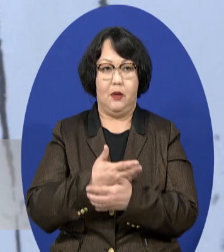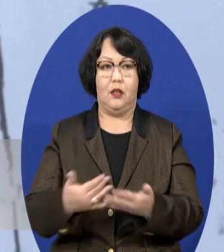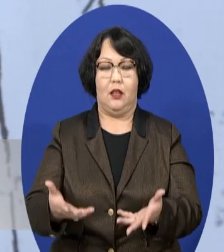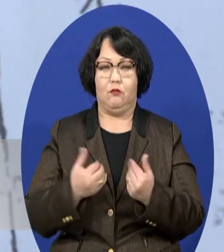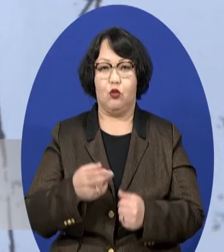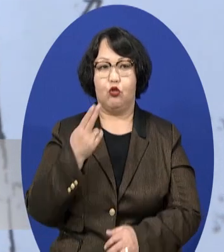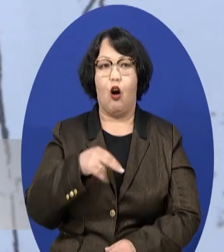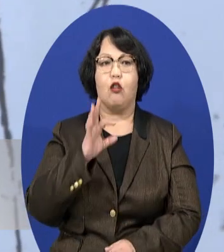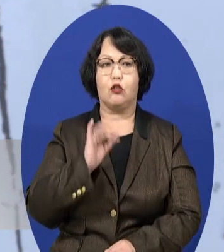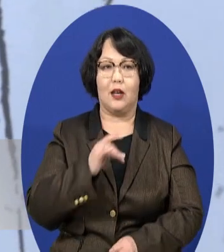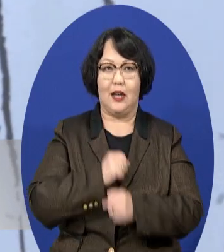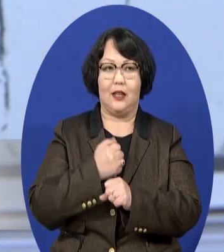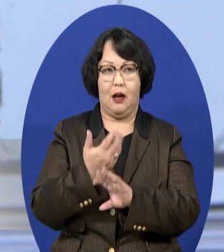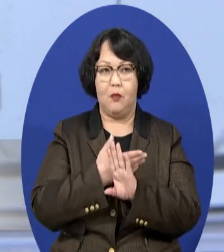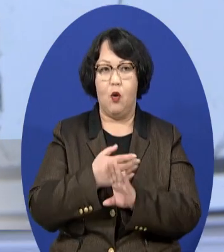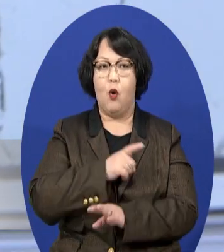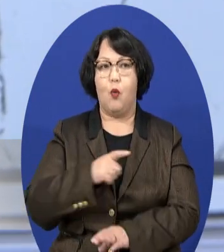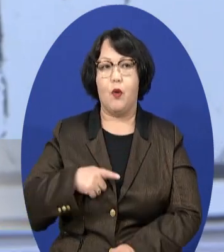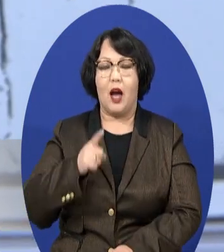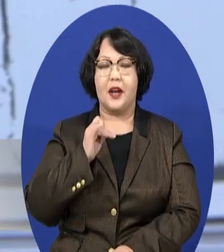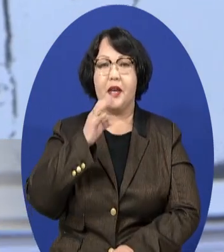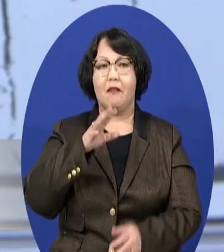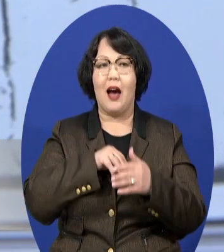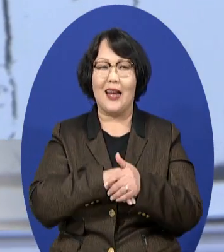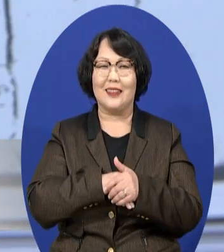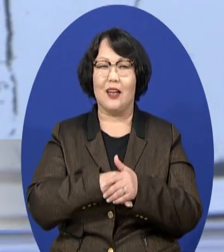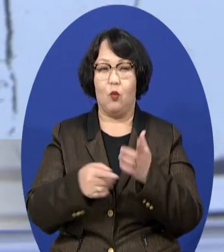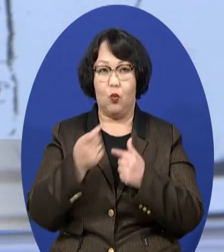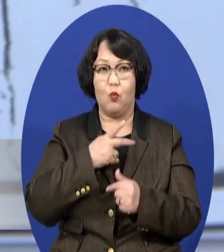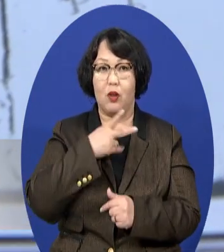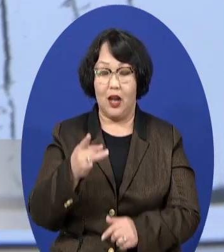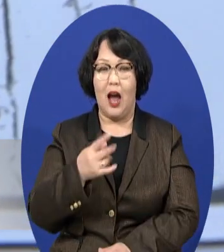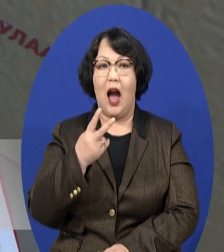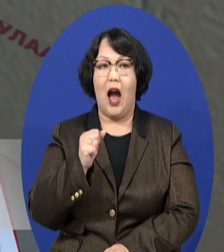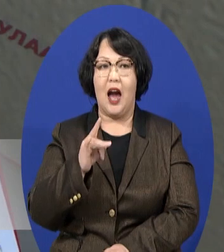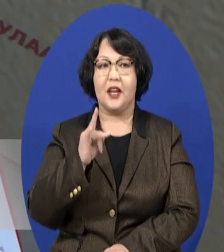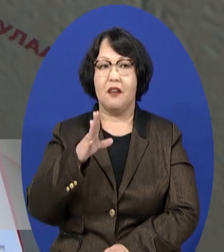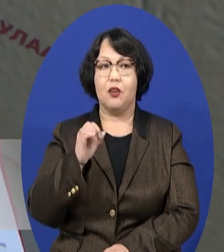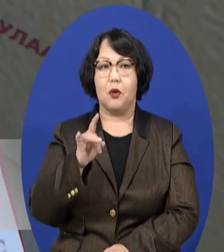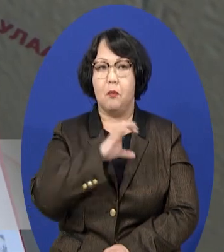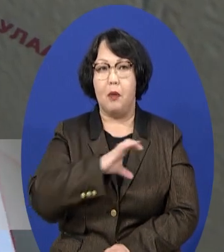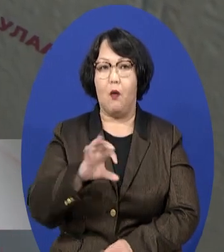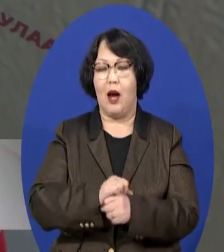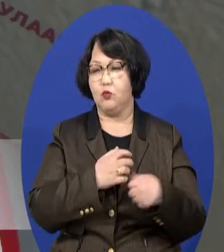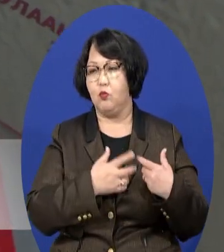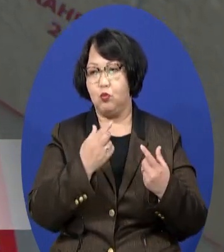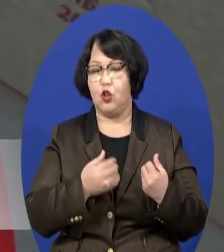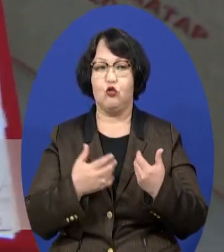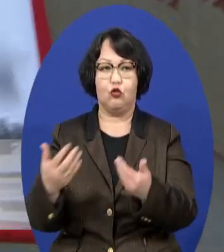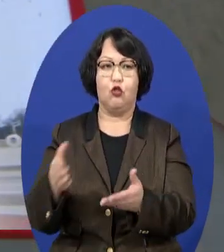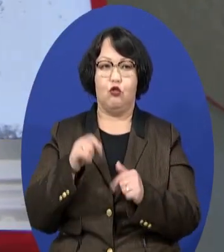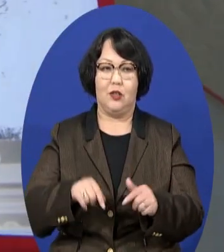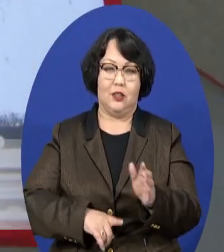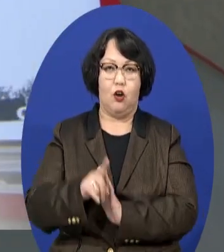өөрийн докторийнхаа ажилд ашиглаад хувийн архивтаа хадгалж байсан өнөөдөр хурлын үеэр архивын ерөнхий газарт хүлээлгэж өглөө. Тавчгандаа өнөөдрөөс эхлээд